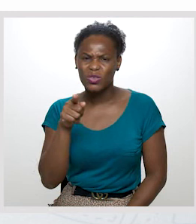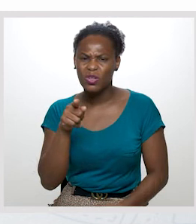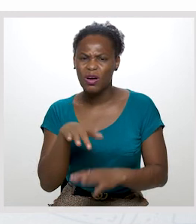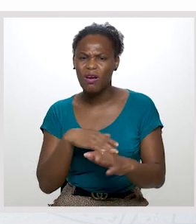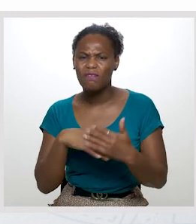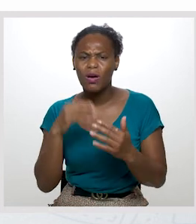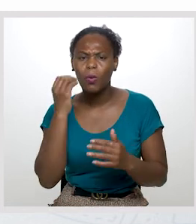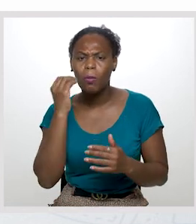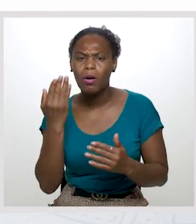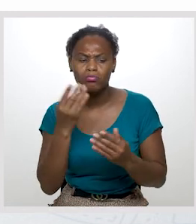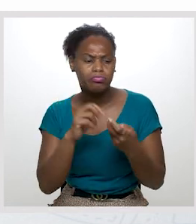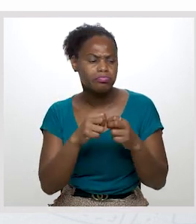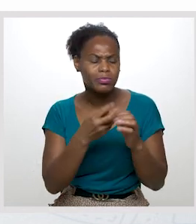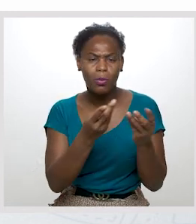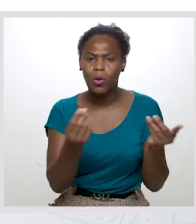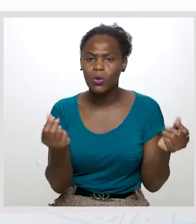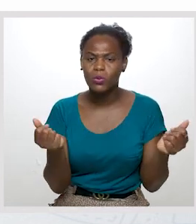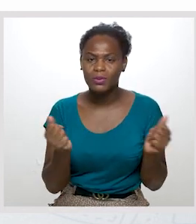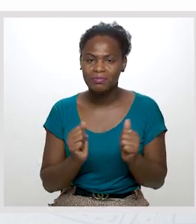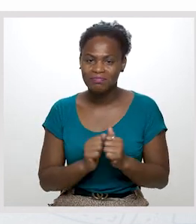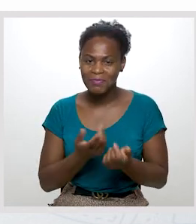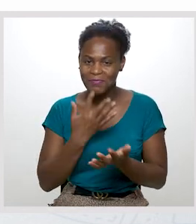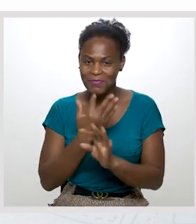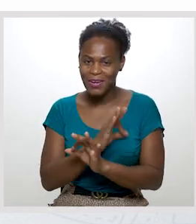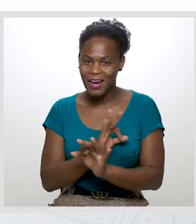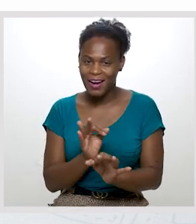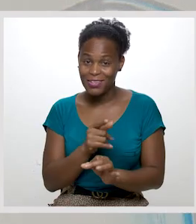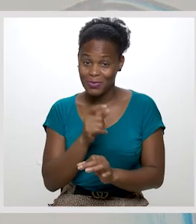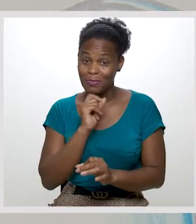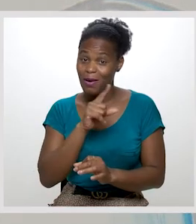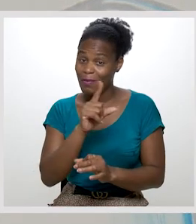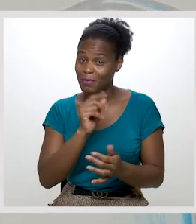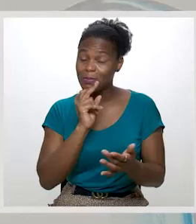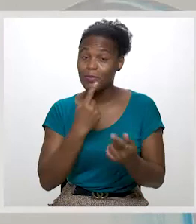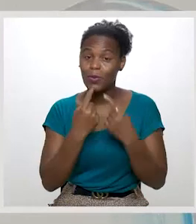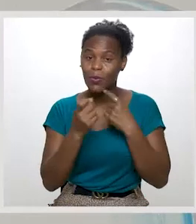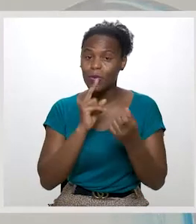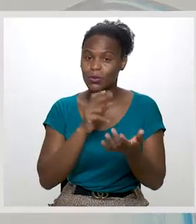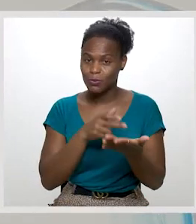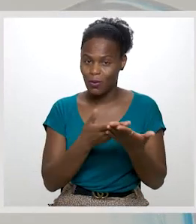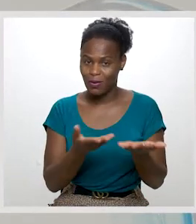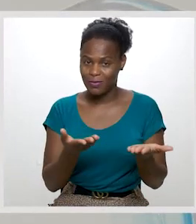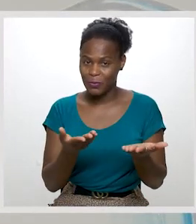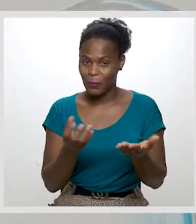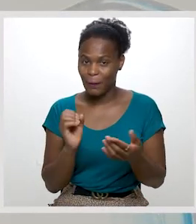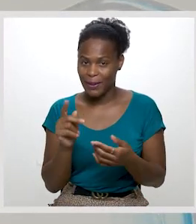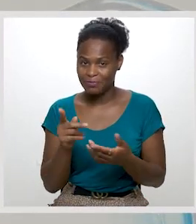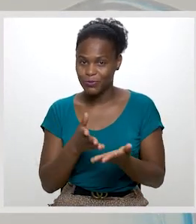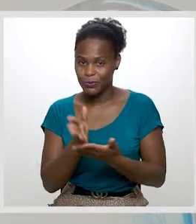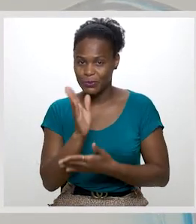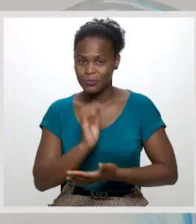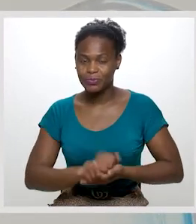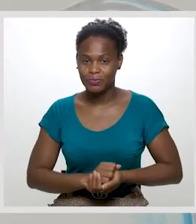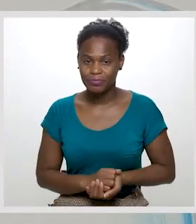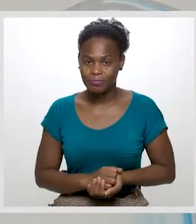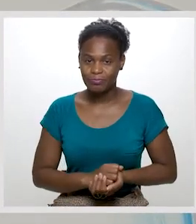Comment est-ce que tu as fait pour résoudre ce problème? Génial. Tu peux aussi répondre à ces questions, n'est-ce pas?